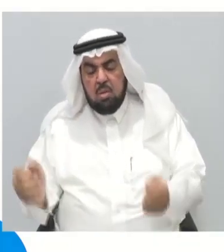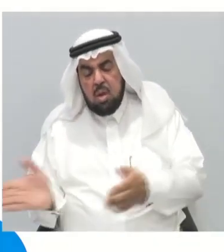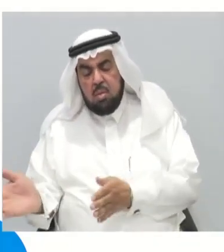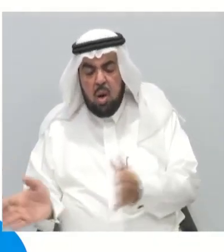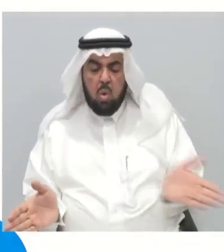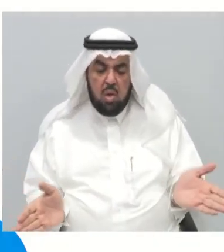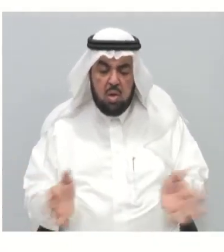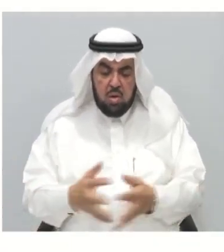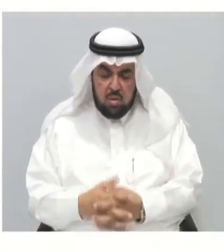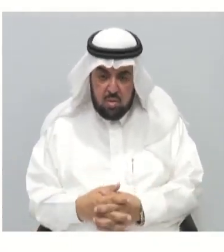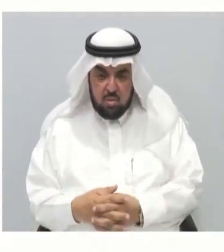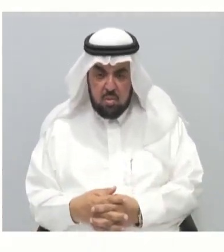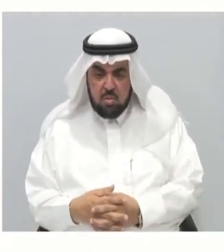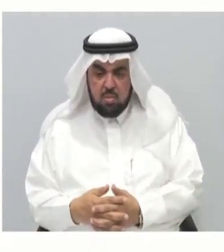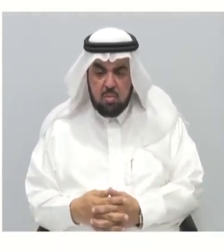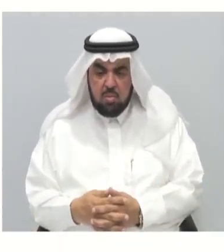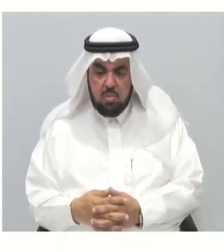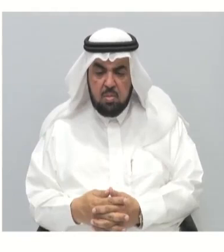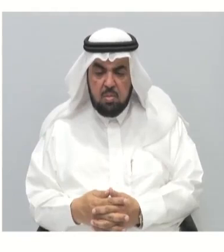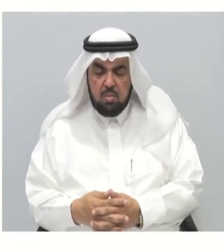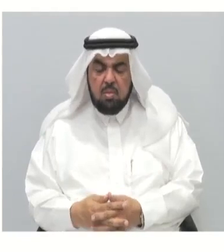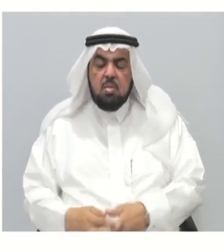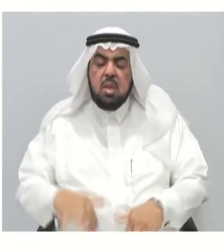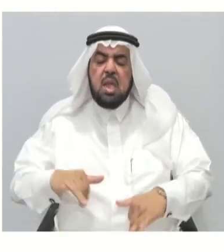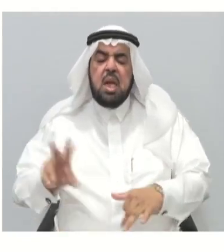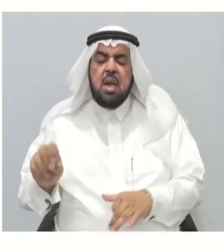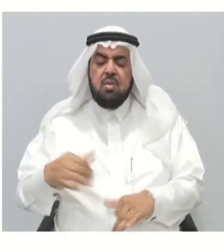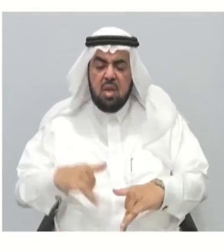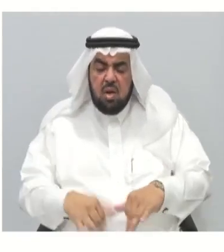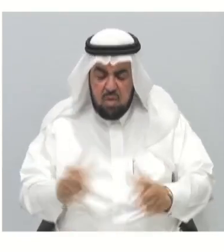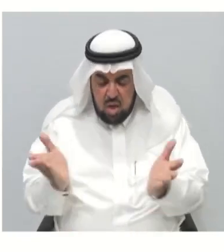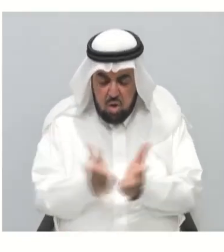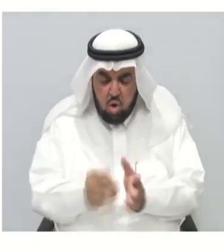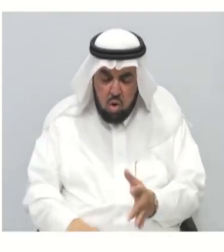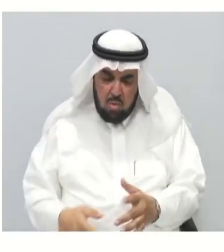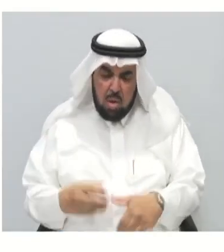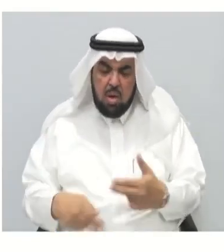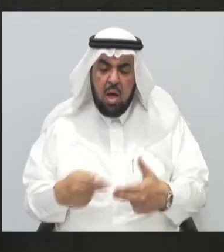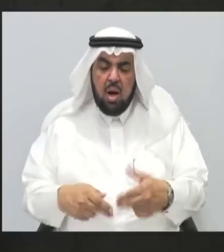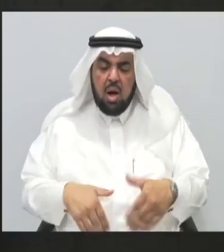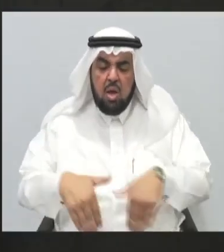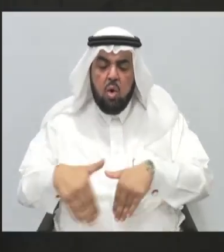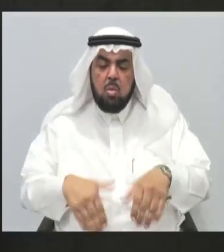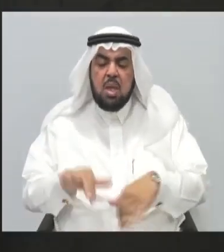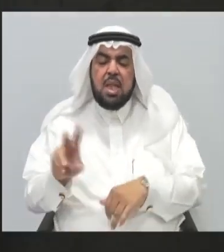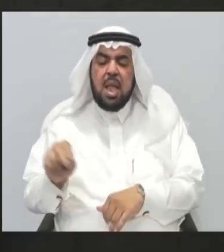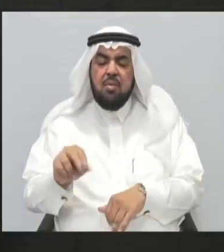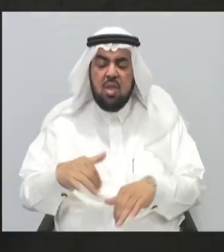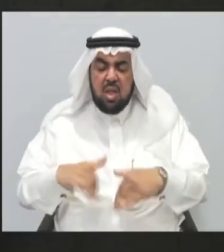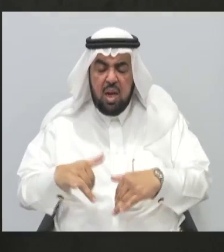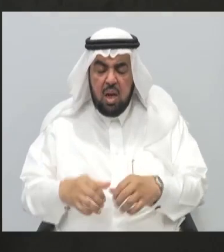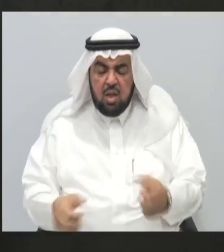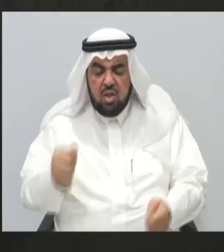باي اتجاه تريده في نفس الطريقه سنقوم في درسنا اليوم بعمل حركه للروبوت بنفس طريقه